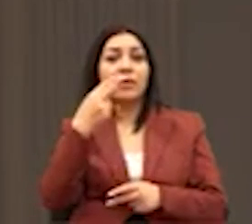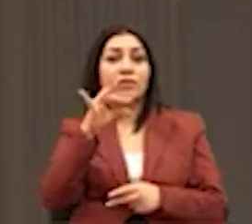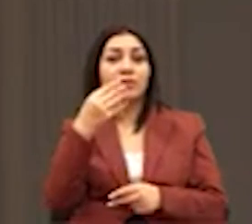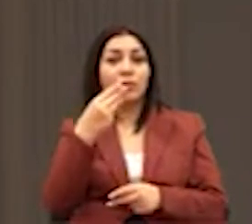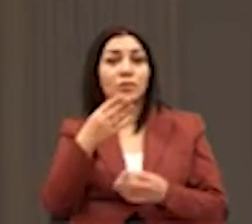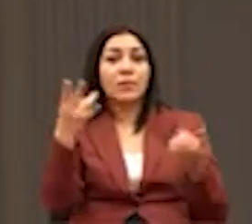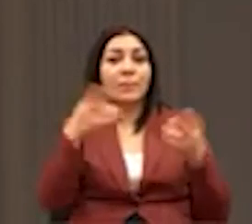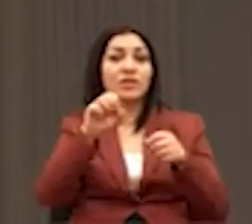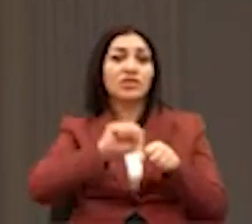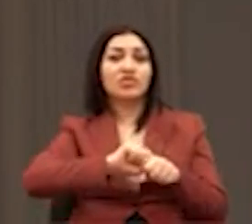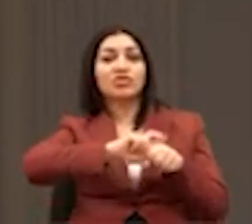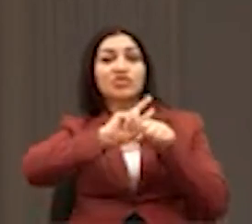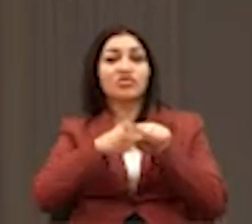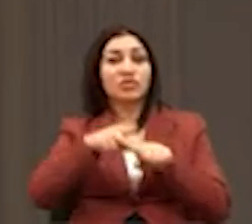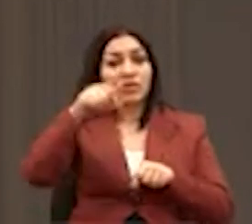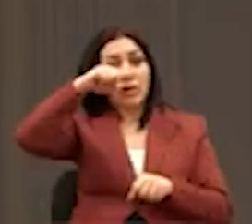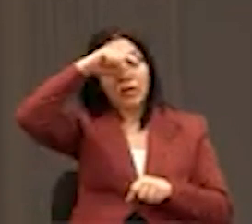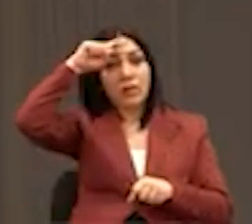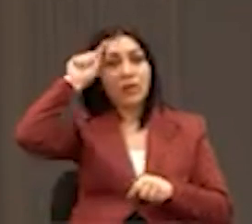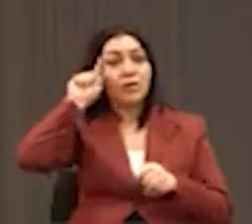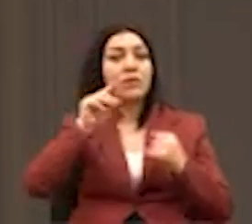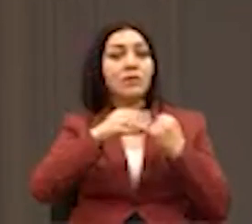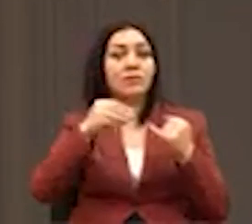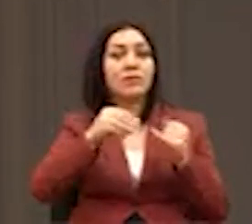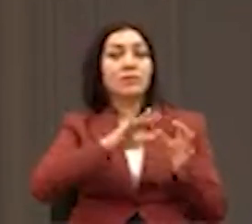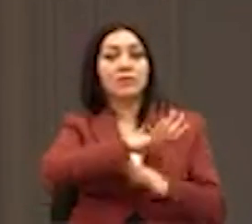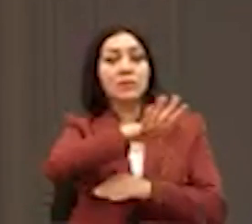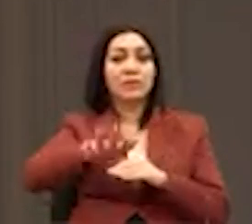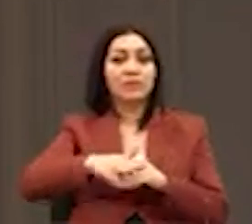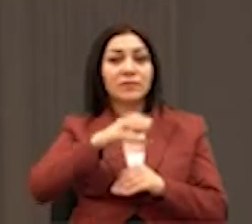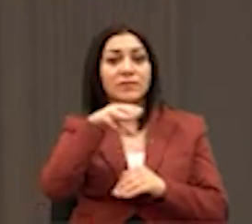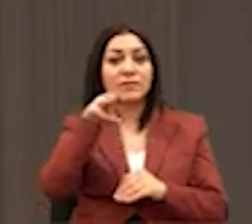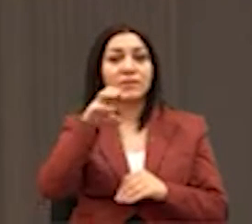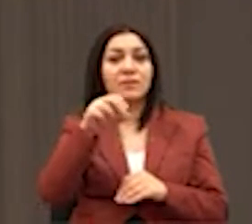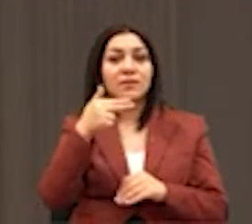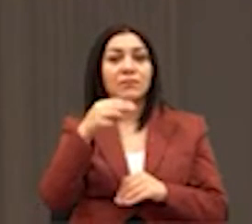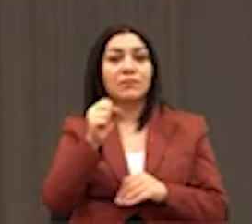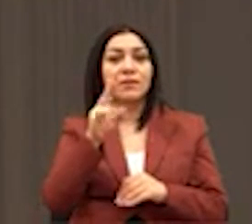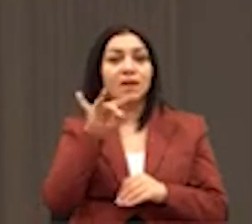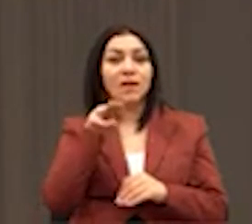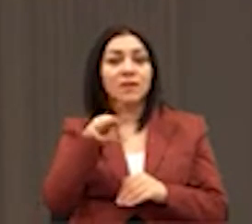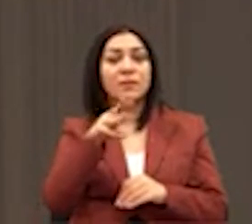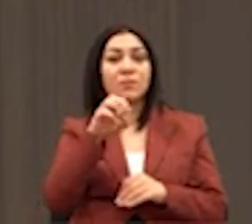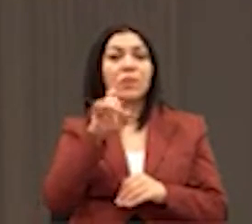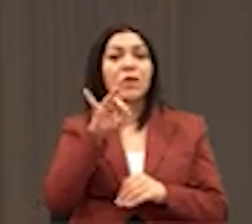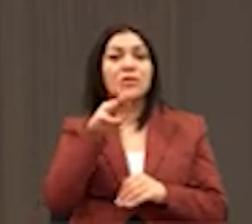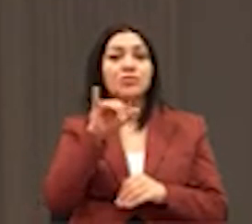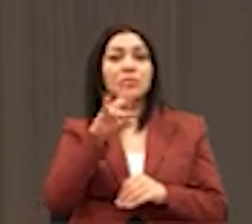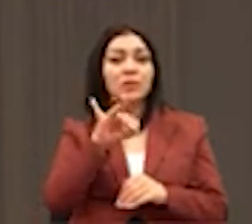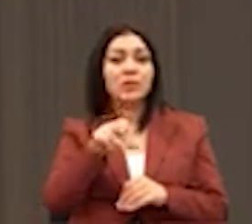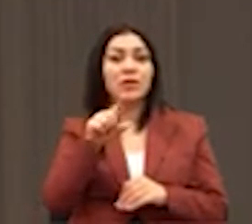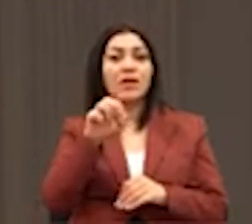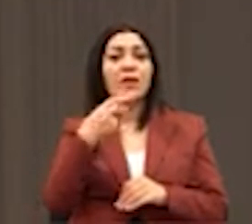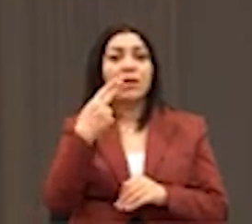իջնեիր ադրբեջանական տարածք և ուրեմն այնտեղից, Ստեփանակերտից, ասենք Մարտունի, Հադրութ, Մարտա,